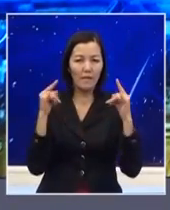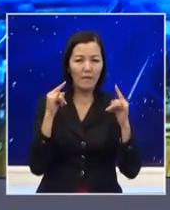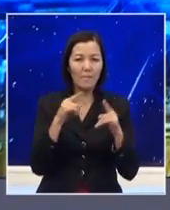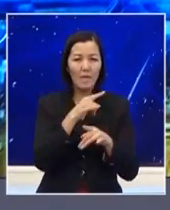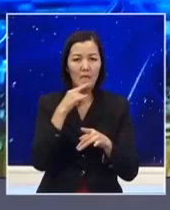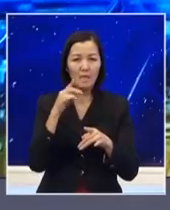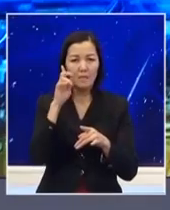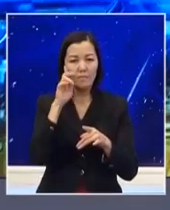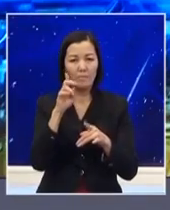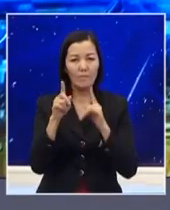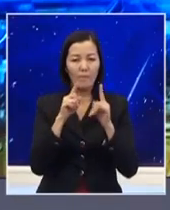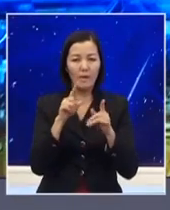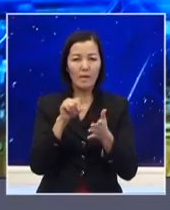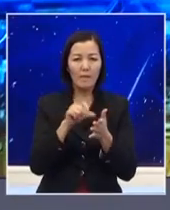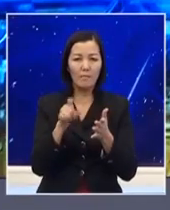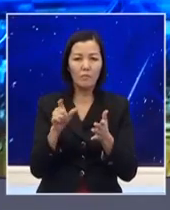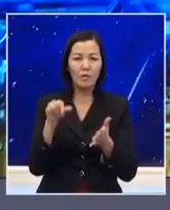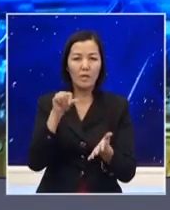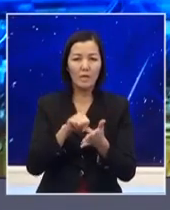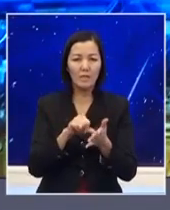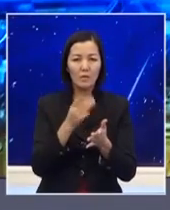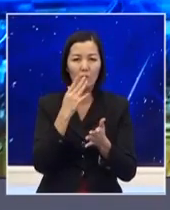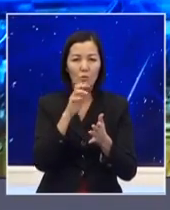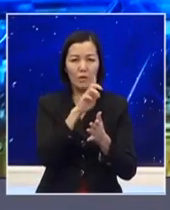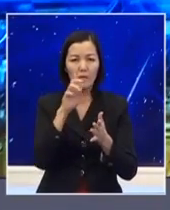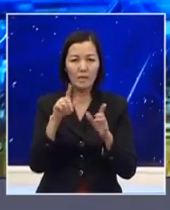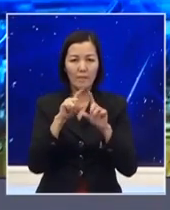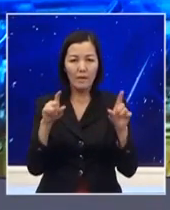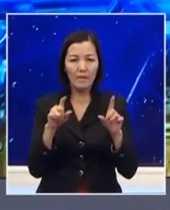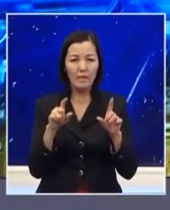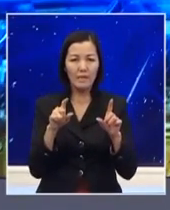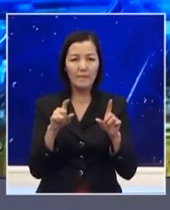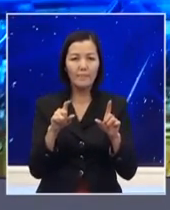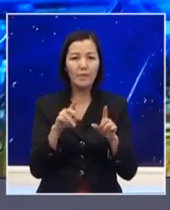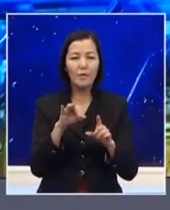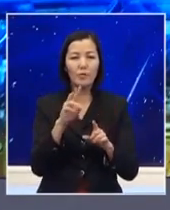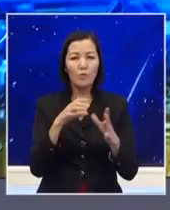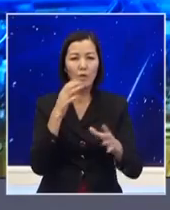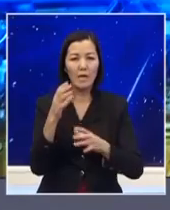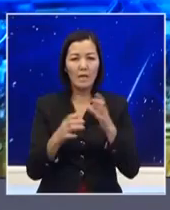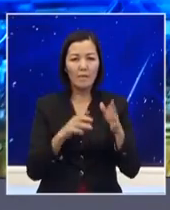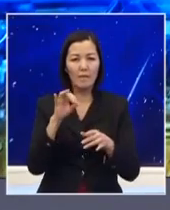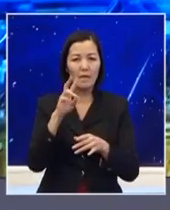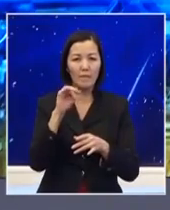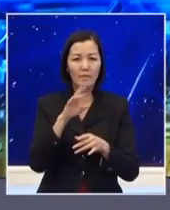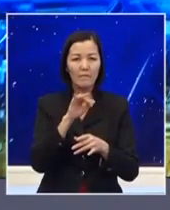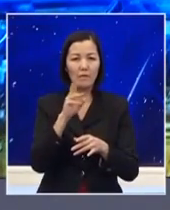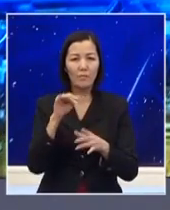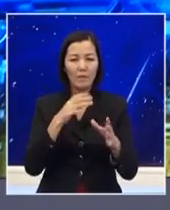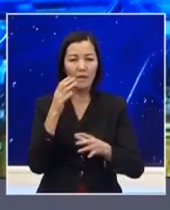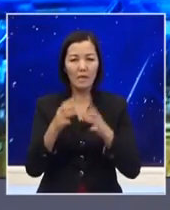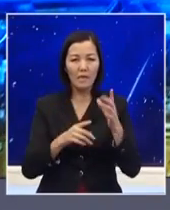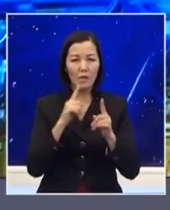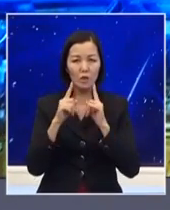мемлекеттерінің парламент мүшелері қатысты. Ал ұлттық кітапханада түркі тілдес елдер өкілдері түрк әлемі және елбасы феномен атты халықаралық жиын